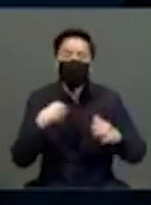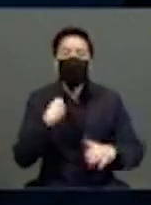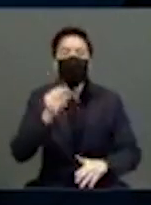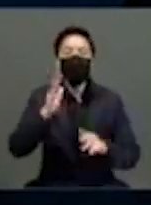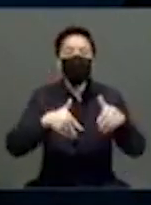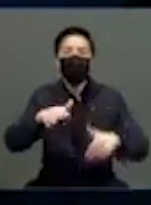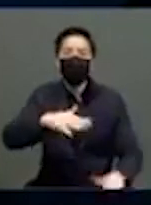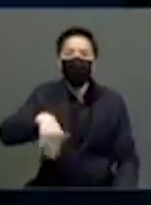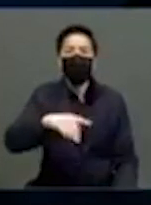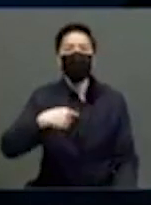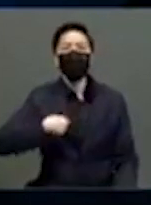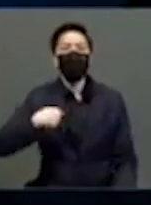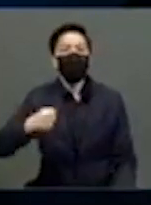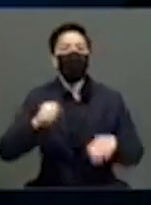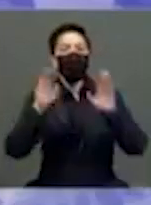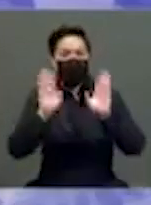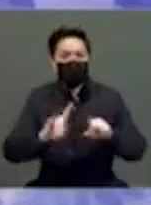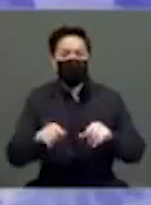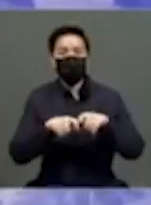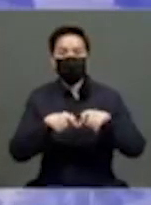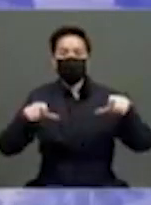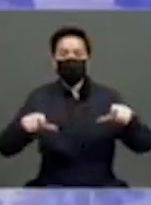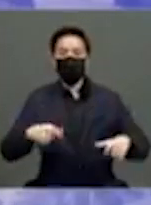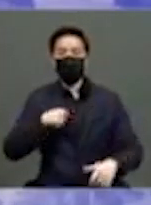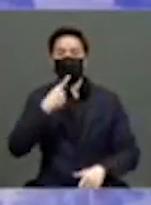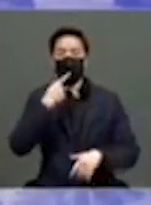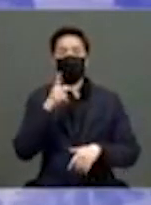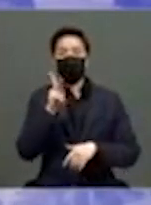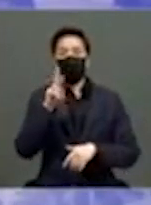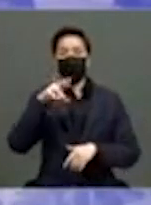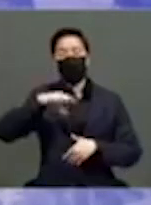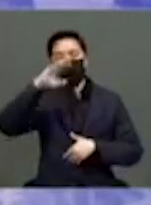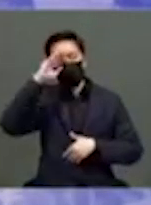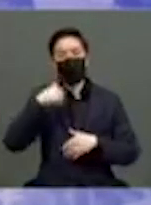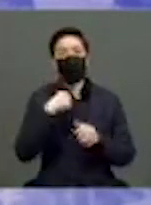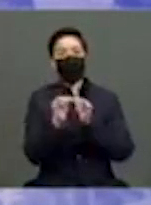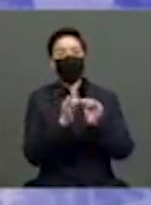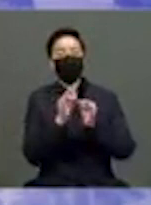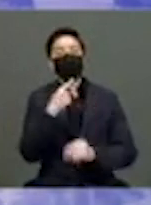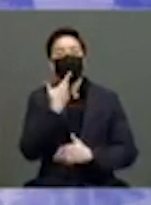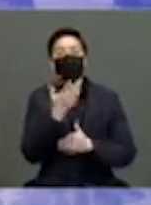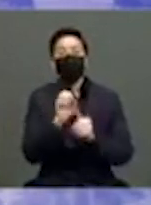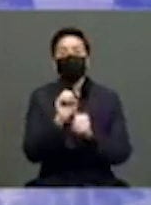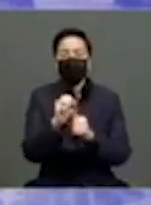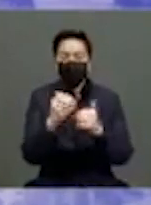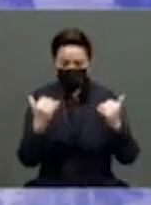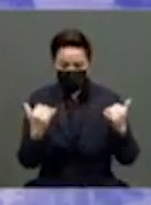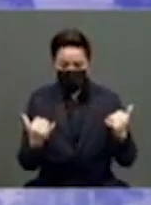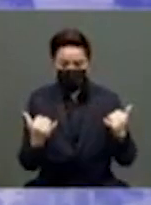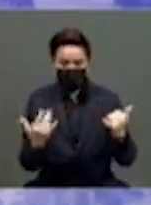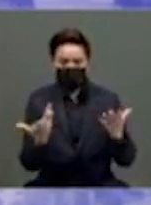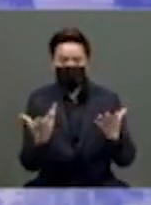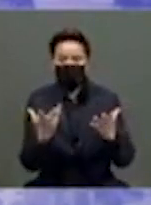กับพี่น้องประชาชนอย่างไรนะครับท่านอธิบดีของพวกคุมโรคก็ได้มาเพื่อนนำในเรื่องของการ